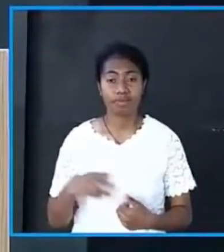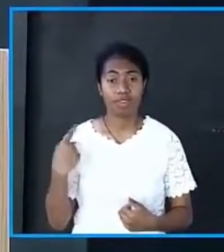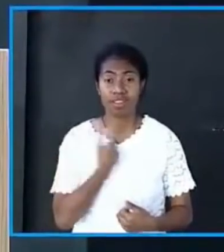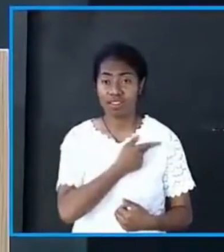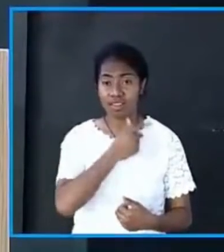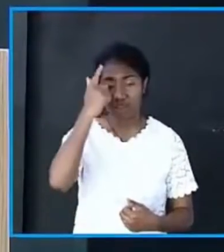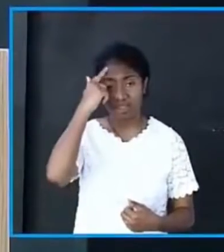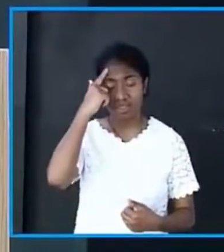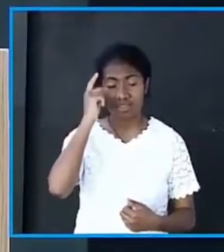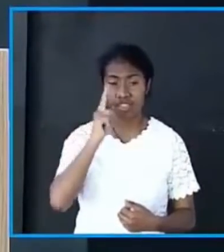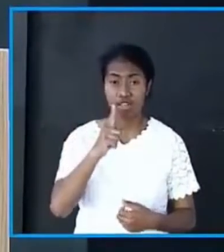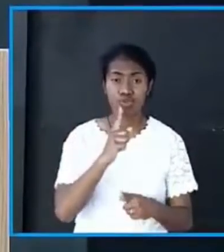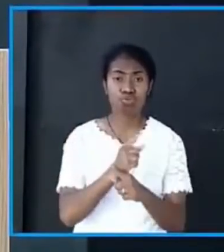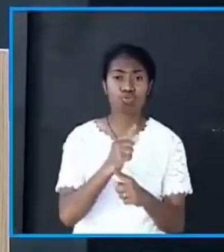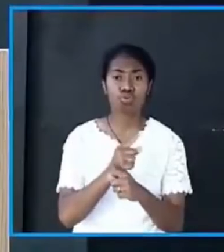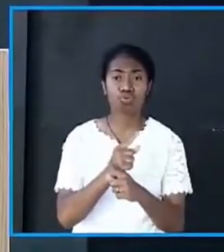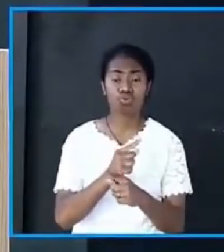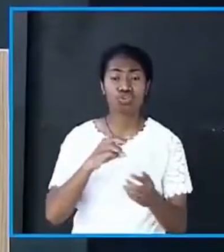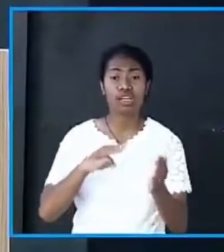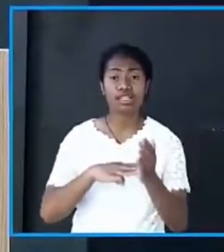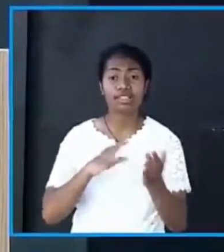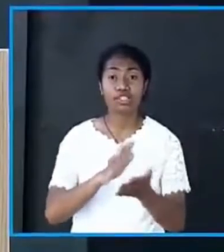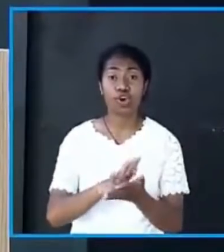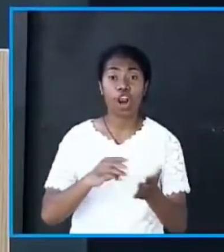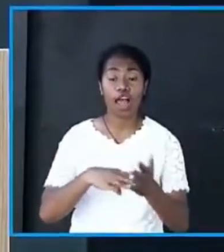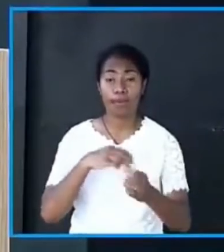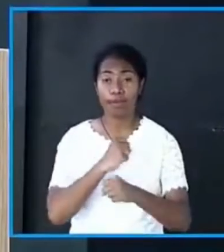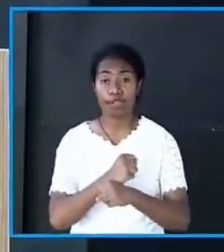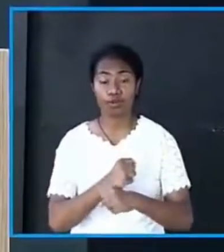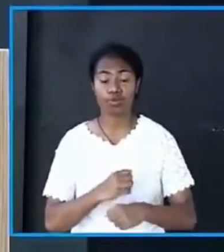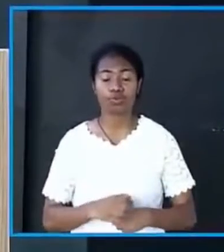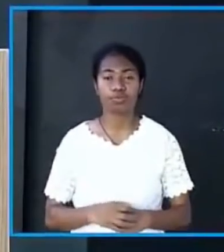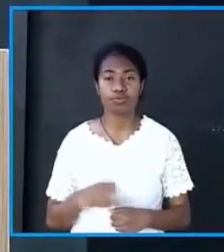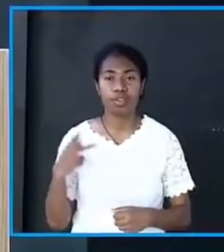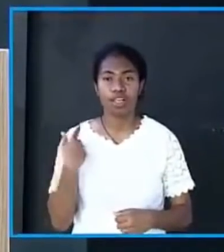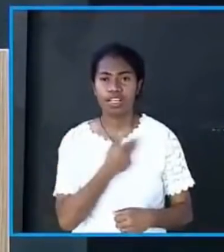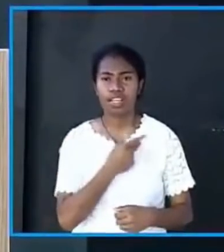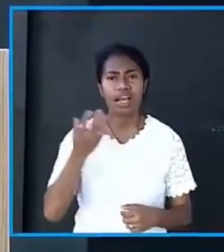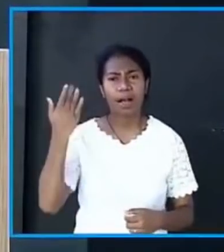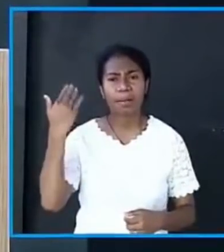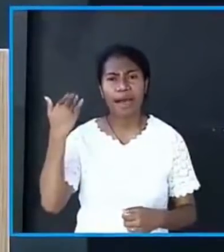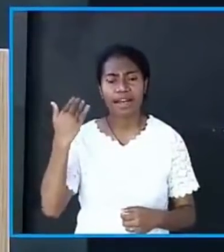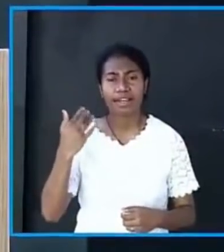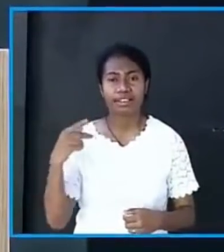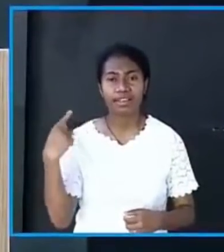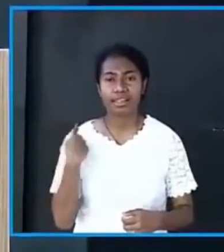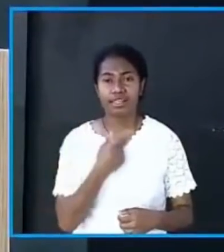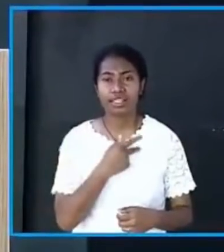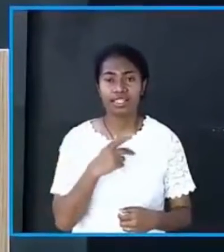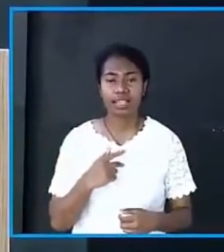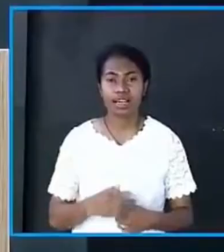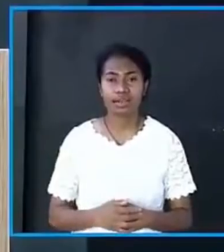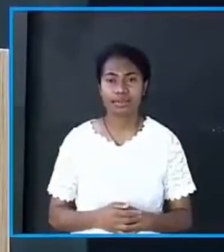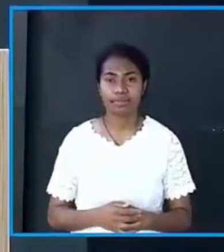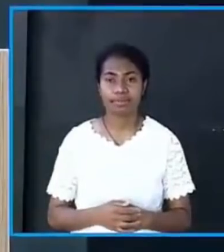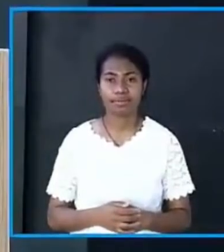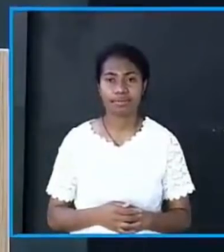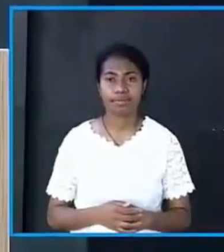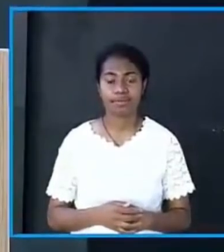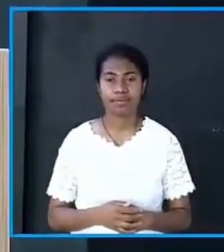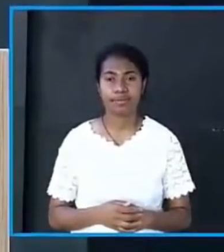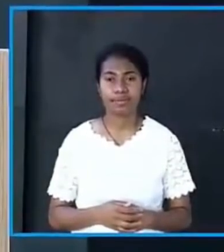ingat salah satu guru sekolah Minggu kita destilo ban yang kemarin kita kirim ke